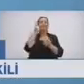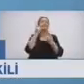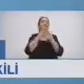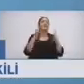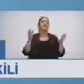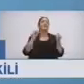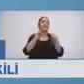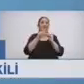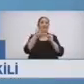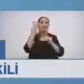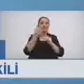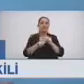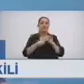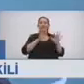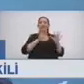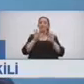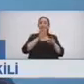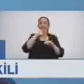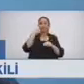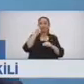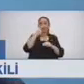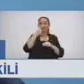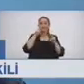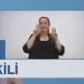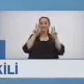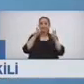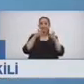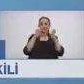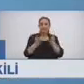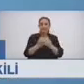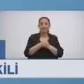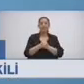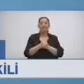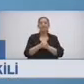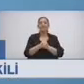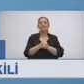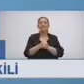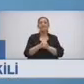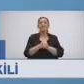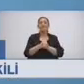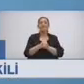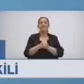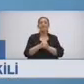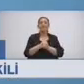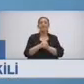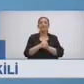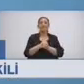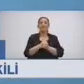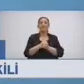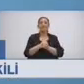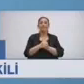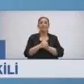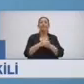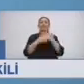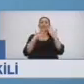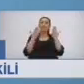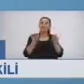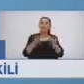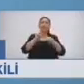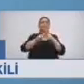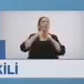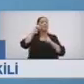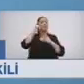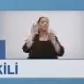olan deprem konusuna, kentsel dönüşüm konusuna Ekrem Bey değindiler. Evet, siyasi görüşümüz ne